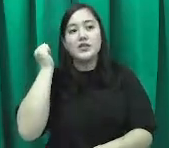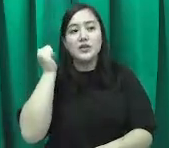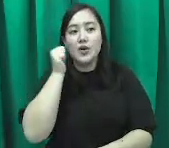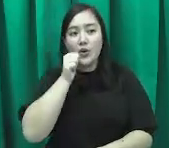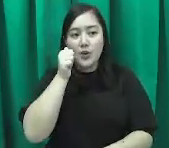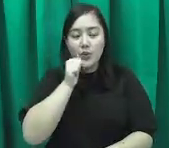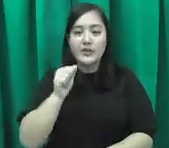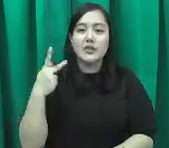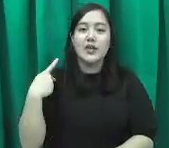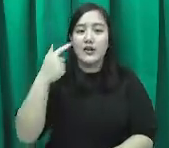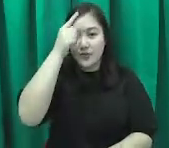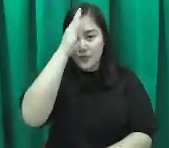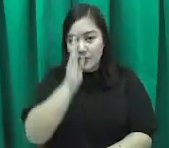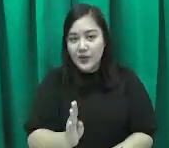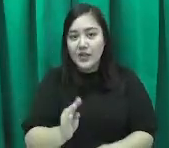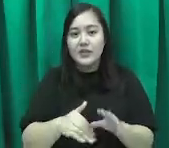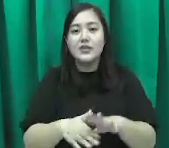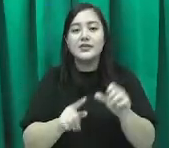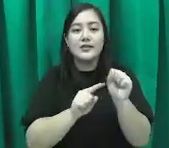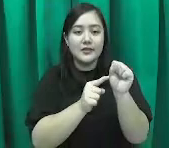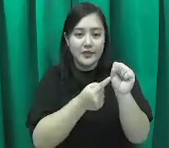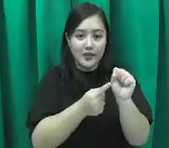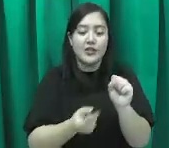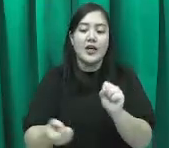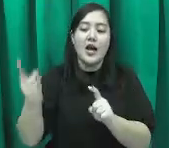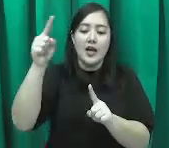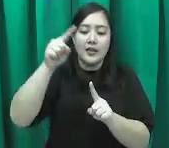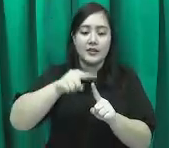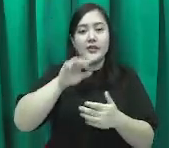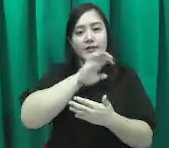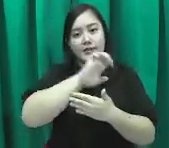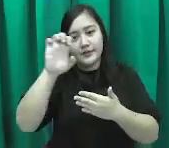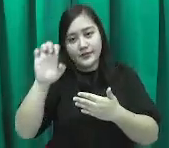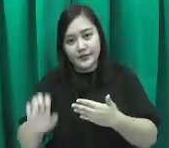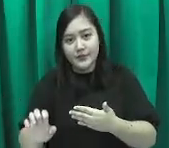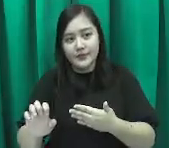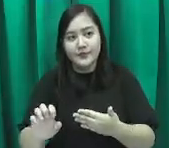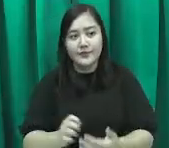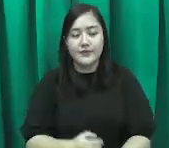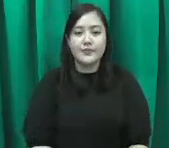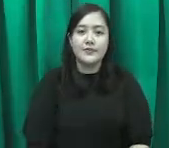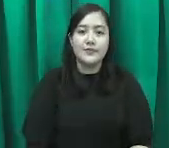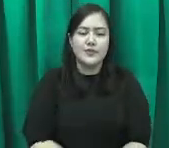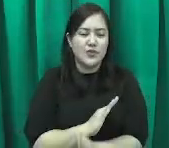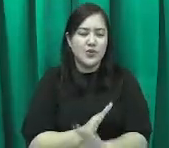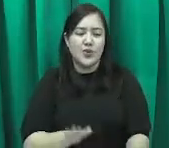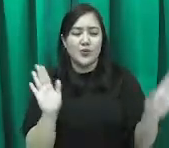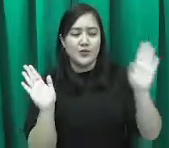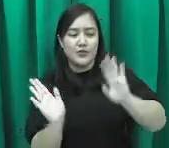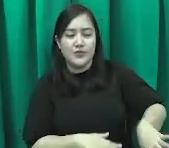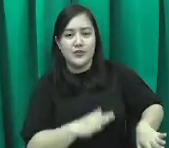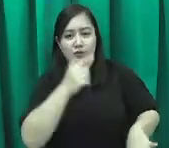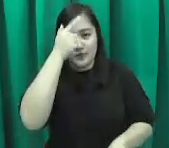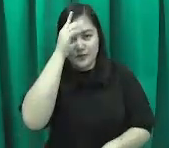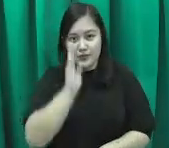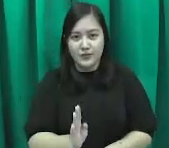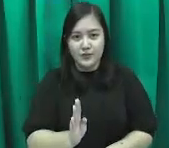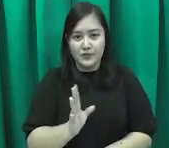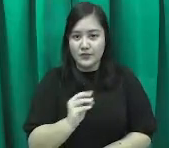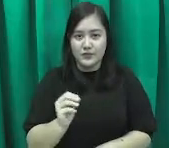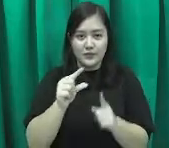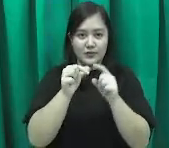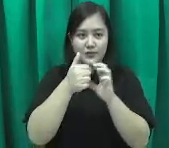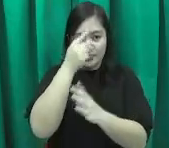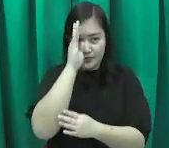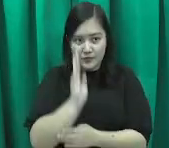sa simula hanggang sa dulo. Yeah. Kasama-kasama natin. Huwag natin tatanggalin yung mga bagay na yan. Ang salita ng Diyos. Yun. So